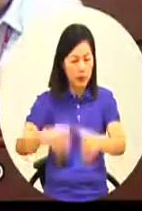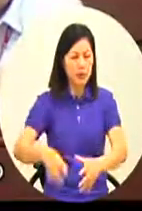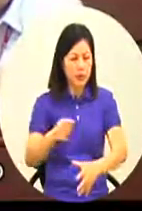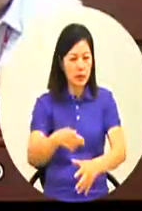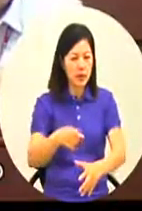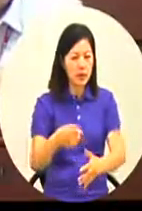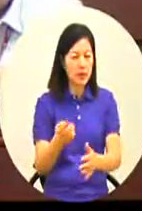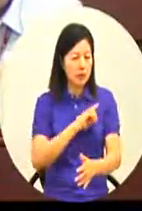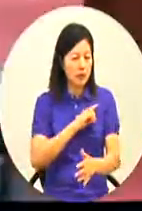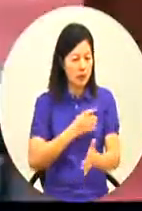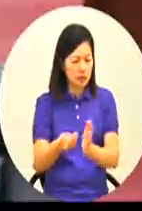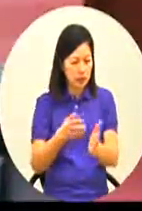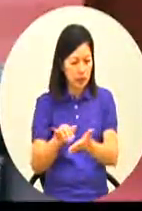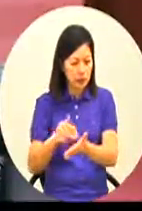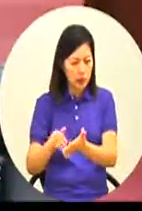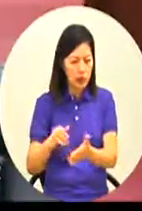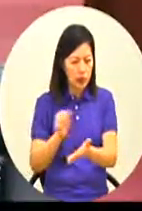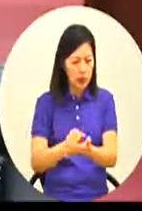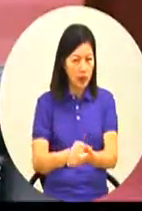维护。